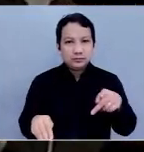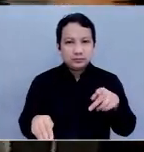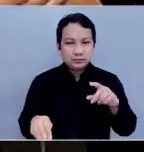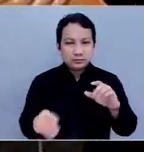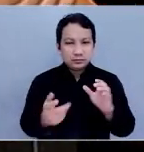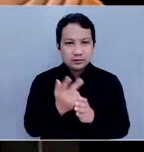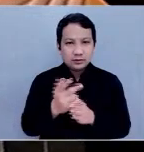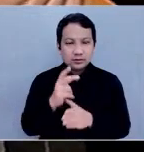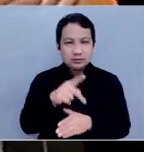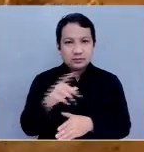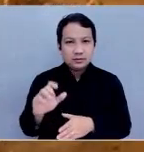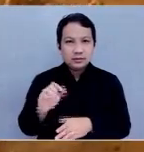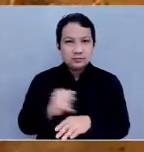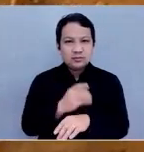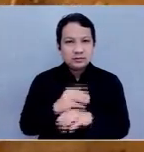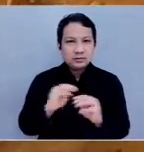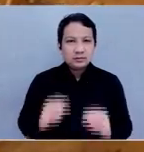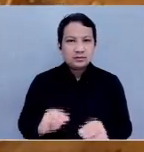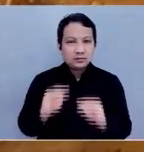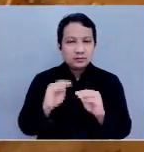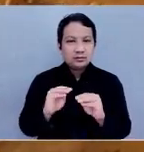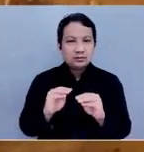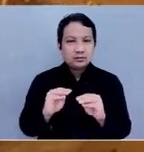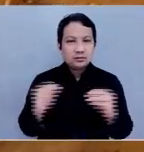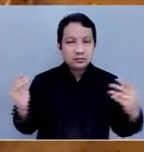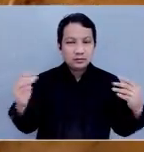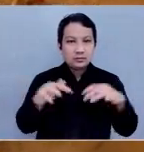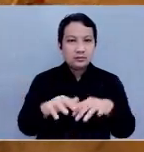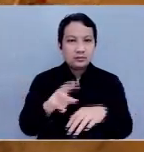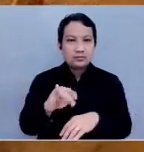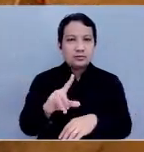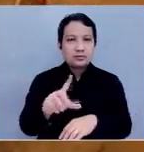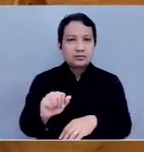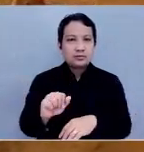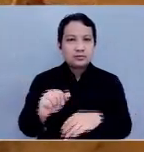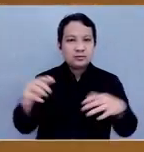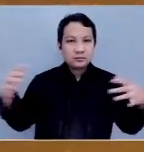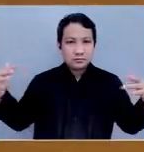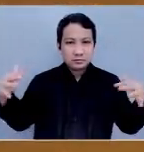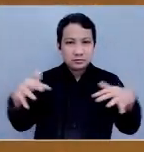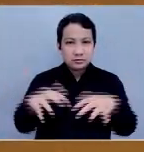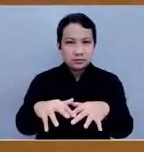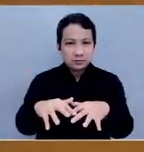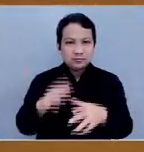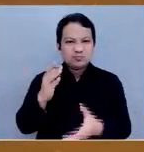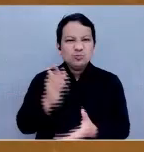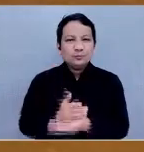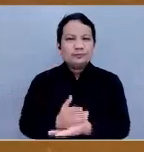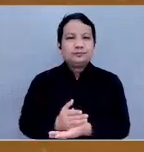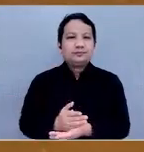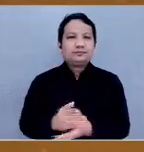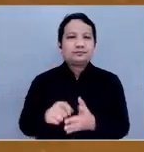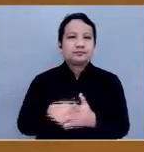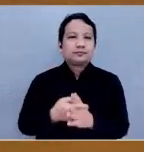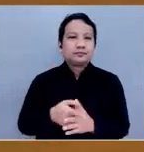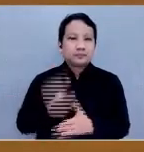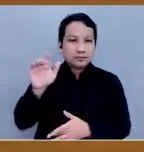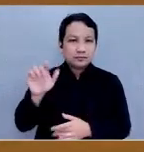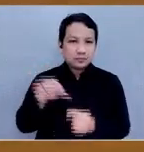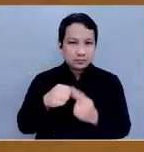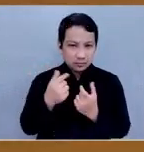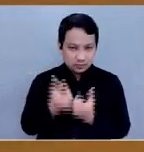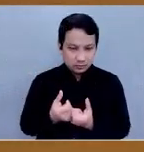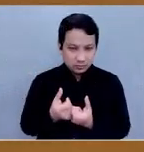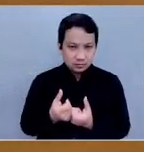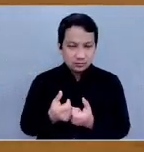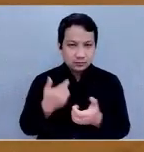Pasay, San Juan, Malabon at Navotas dito sa Mendiola para magtipon-tipon at magprotesta. Pangunahing ipoprotesta ng grupo ang